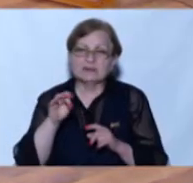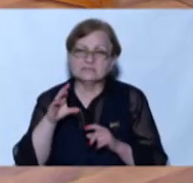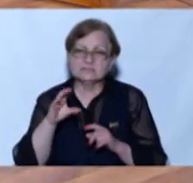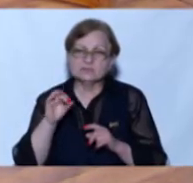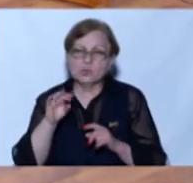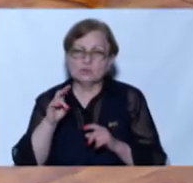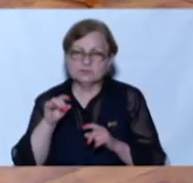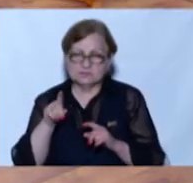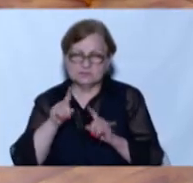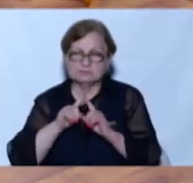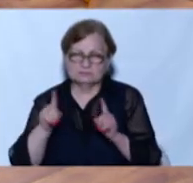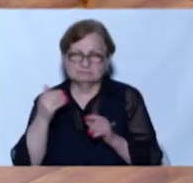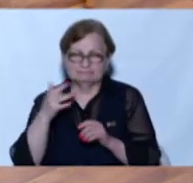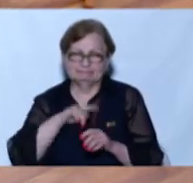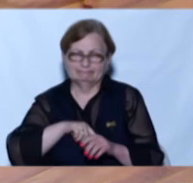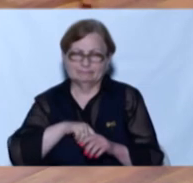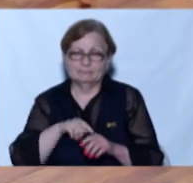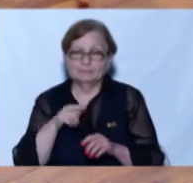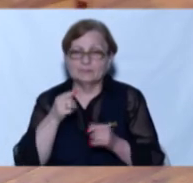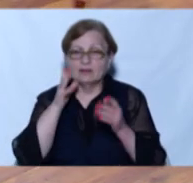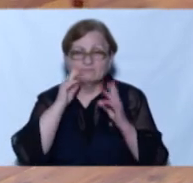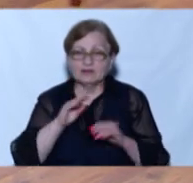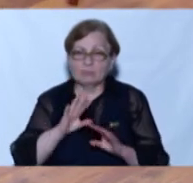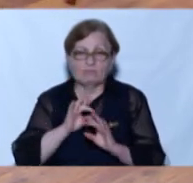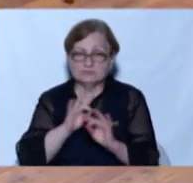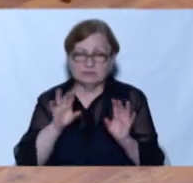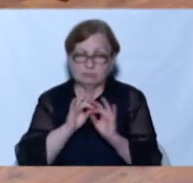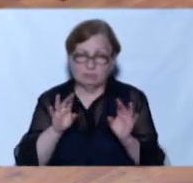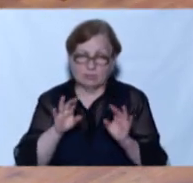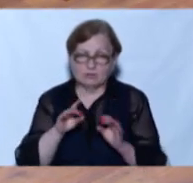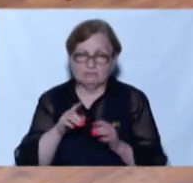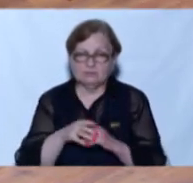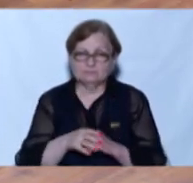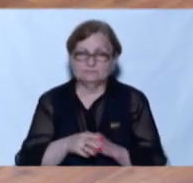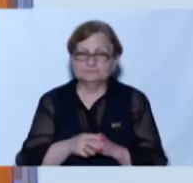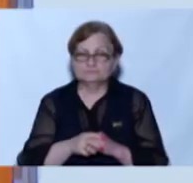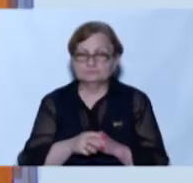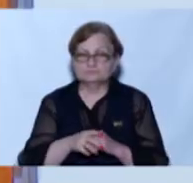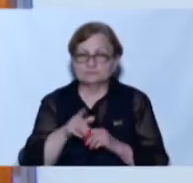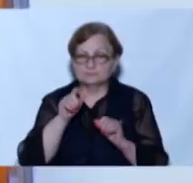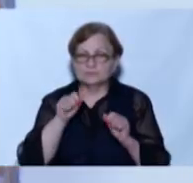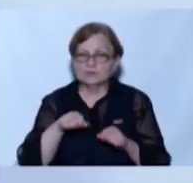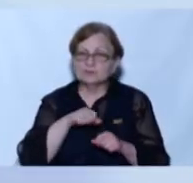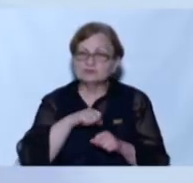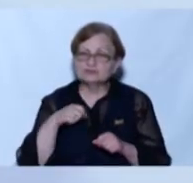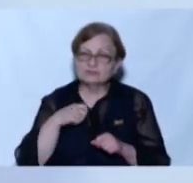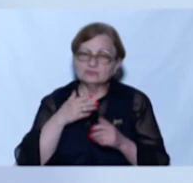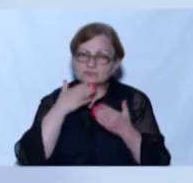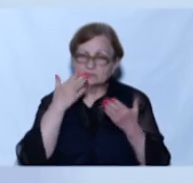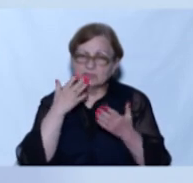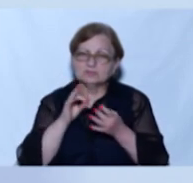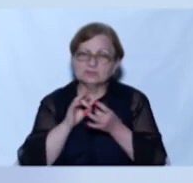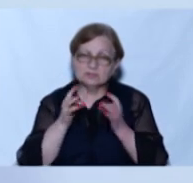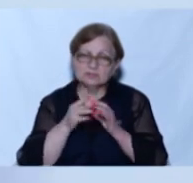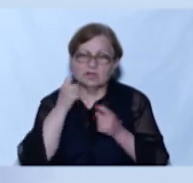რა არის იმპრესიონიზმი, სამწუხაროდ ვერც ამაზე ვასწრებ დაწვრილებით საუბარზე, თქვენ ეს შეგიძლიათ რა თქმა უნდა გაეცნოთ ინტერნეტით